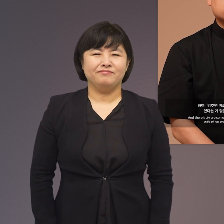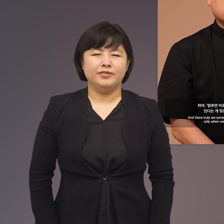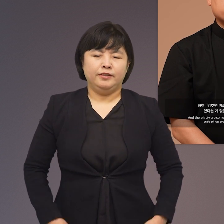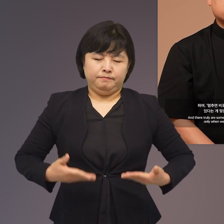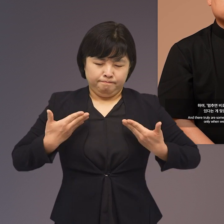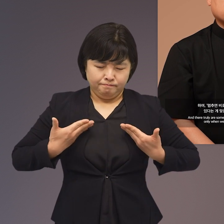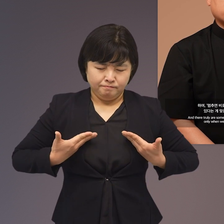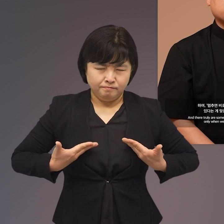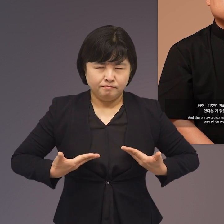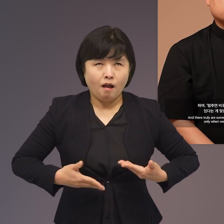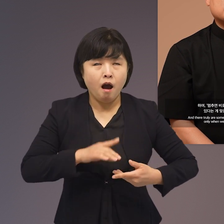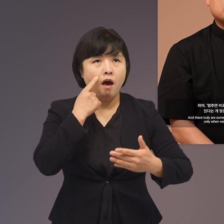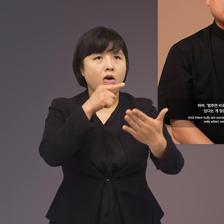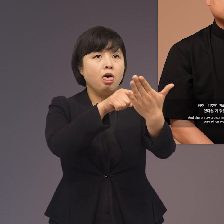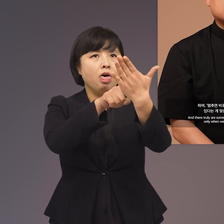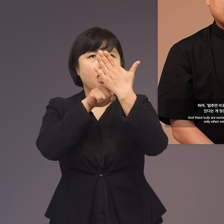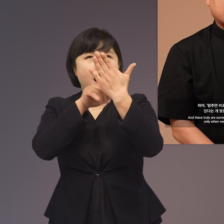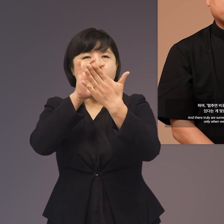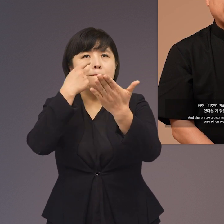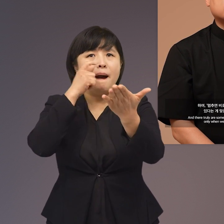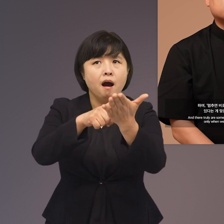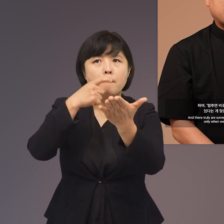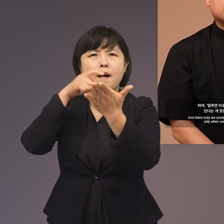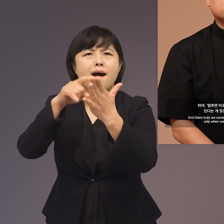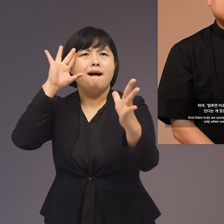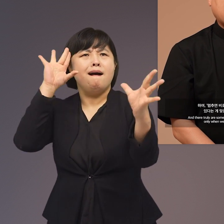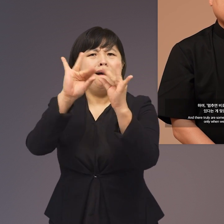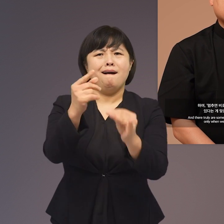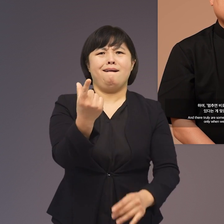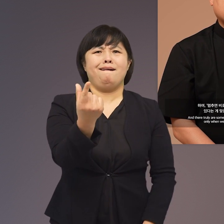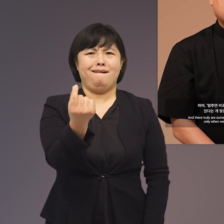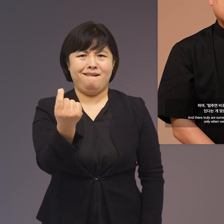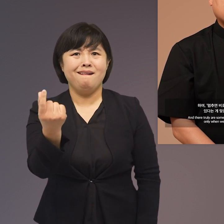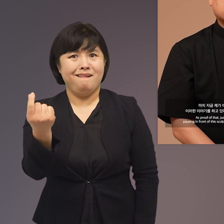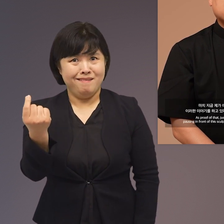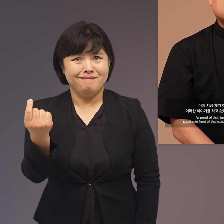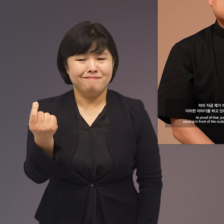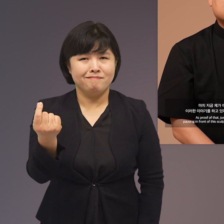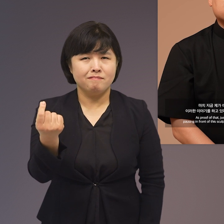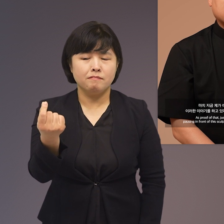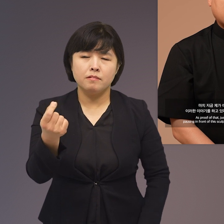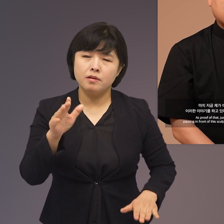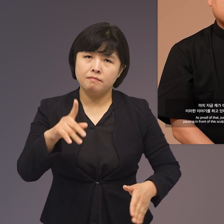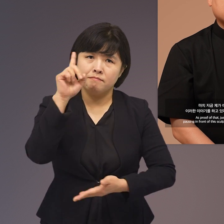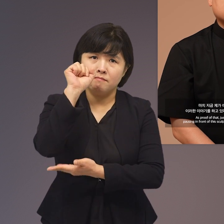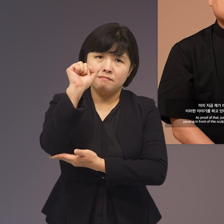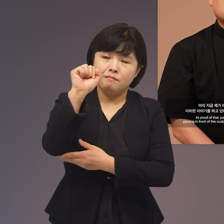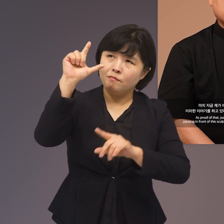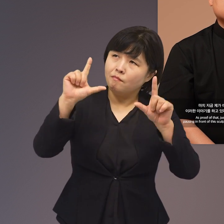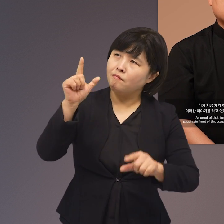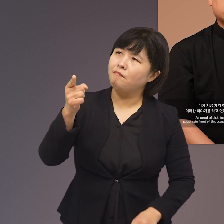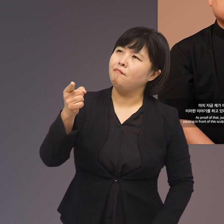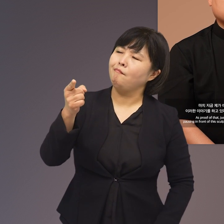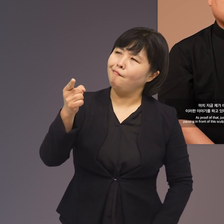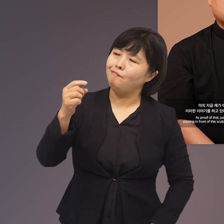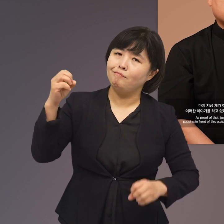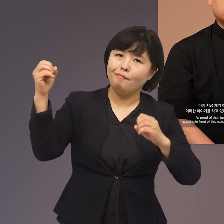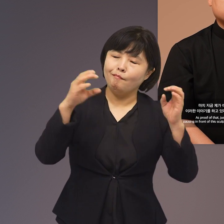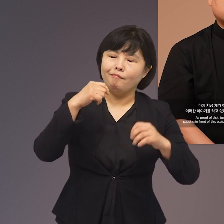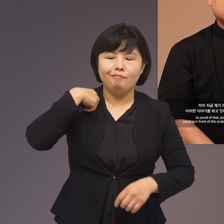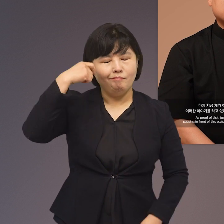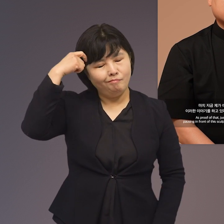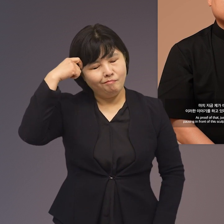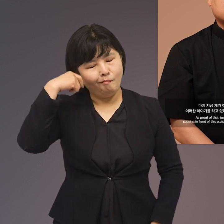하여 멈추면 비로소 보이는 것이 있다는 게 맞는 말입니다. 마치 지금 제가 이 조각상